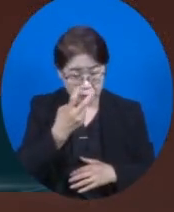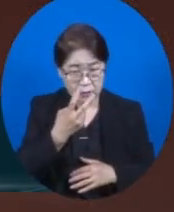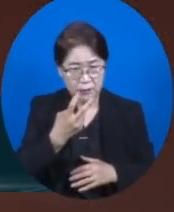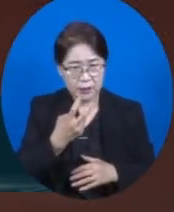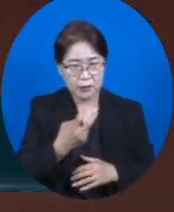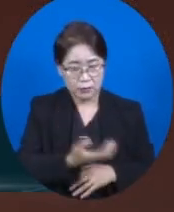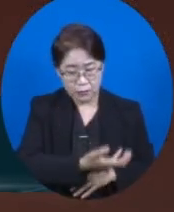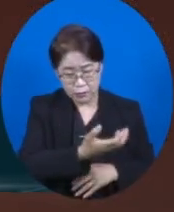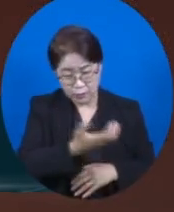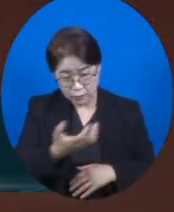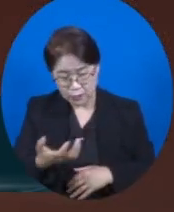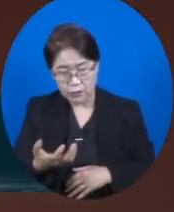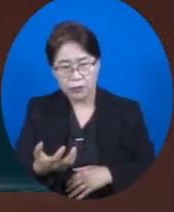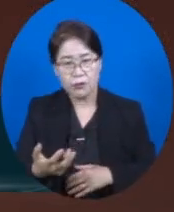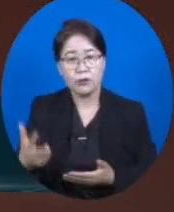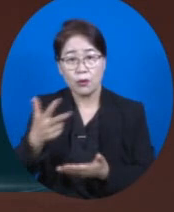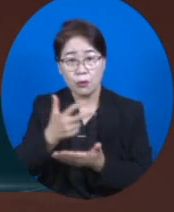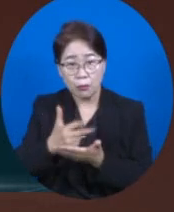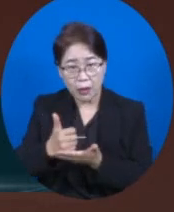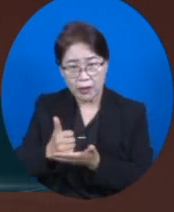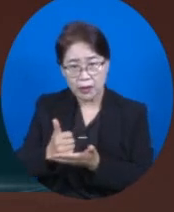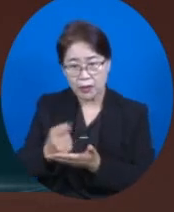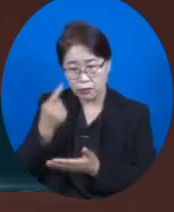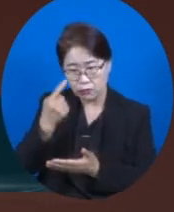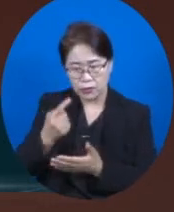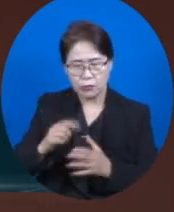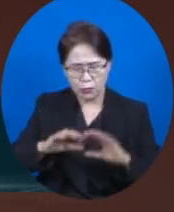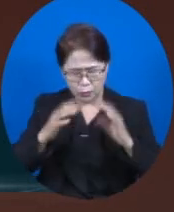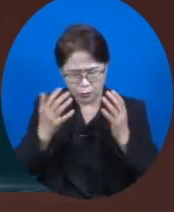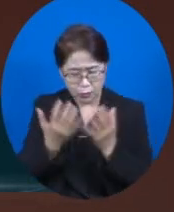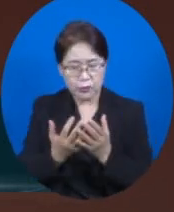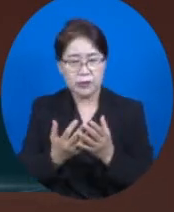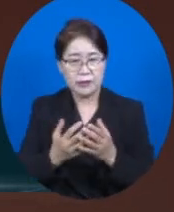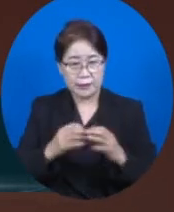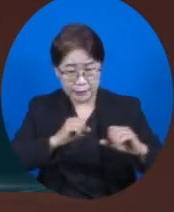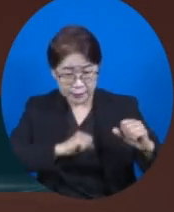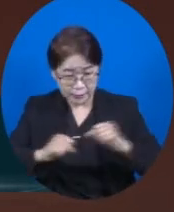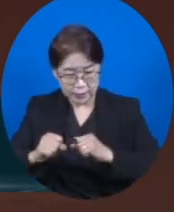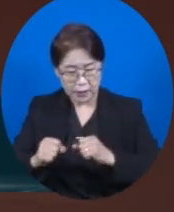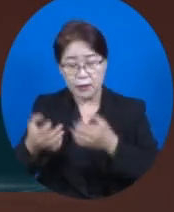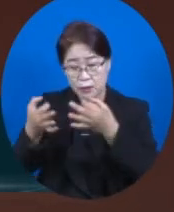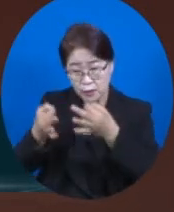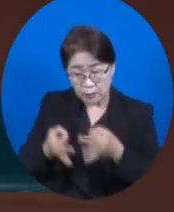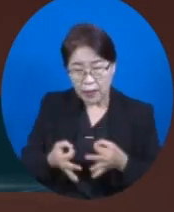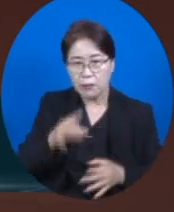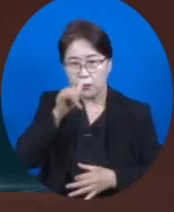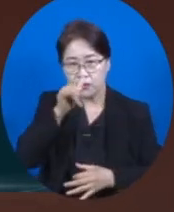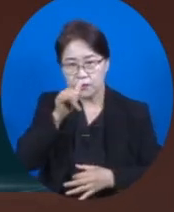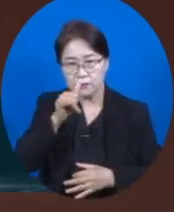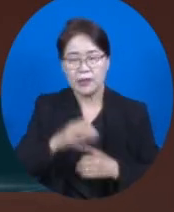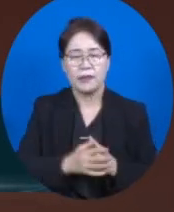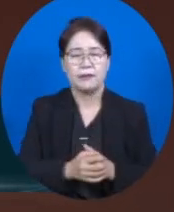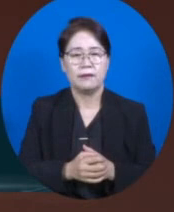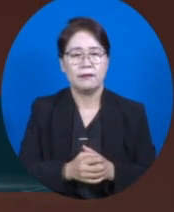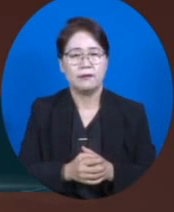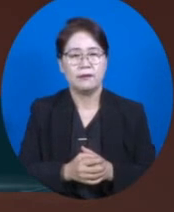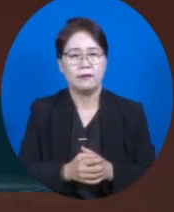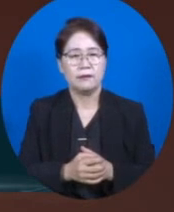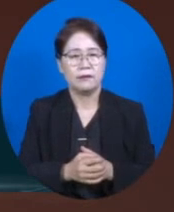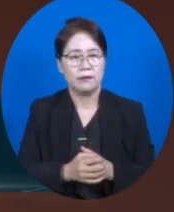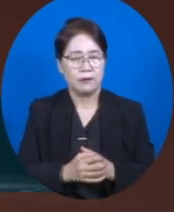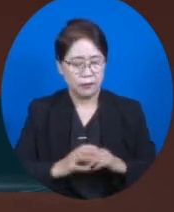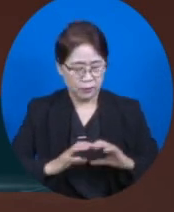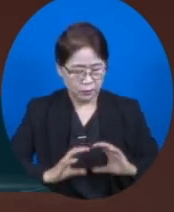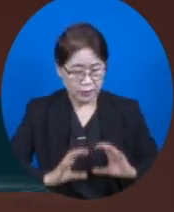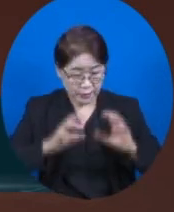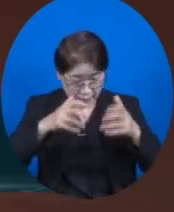여호와의 눈이 모든 역사를 보고 계셨다는 거예요 그러면 왜 온 세상에